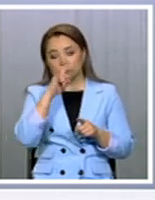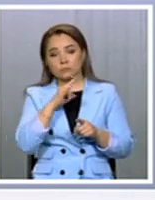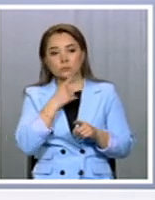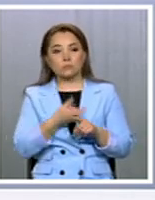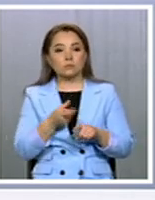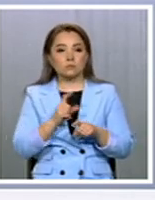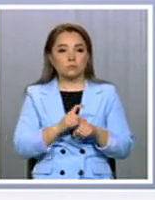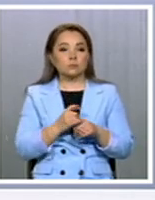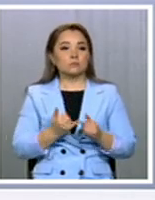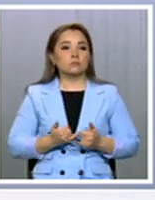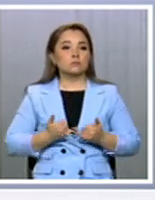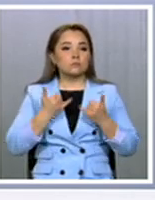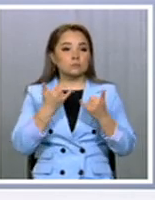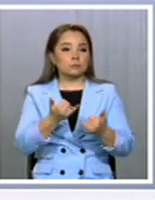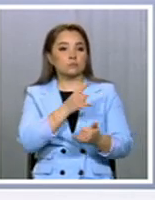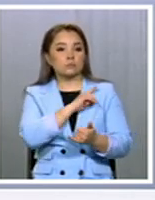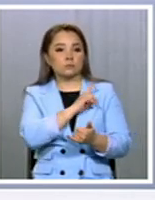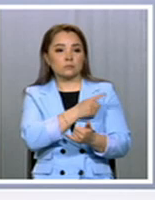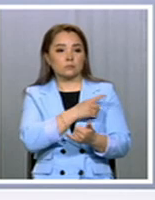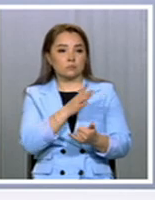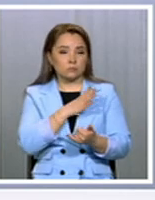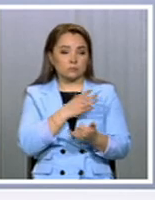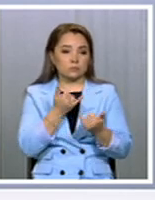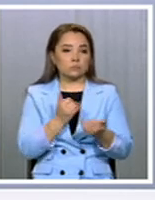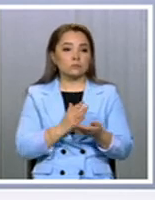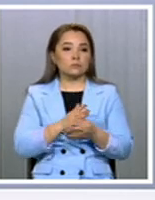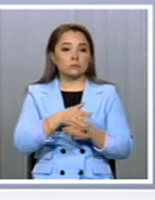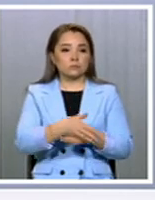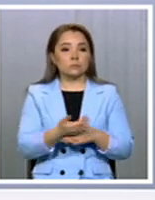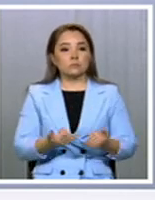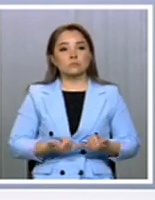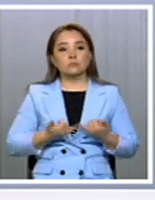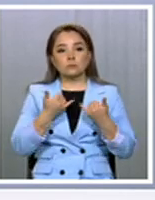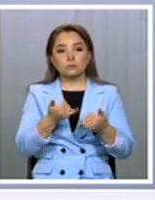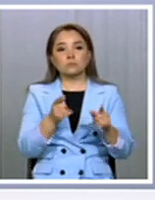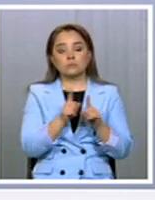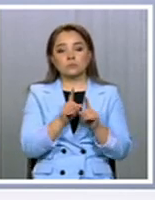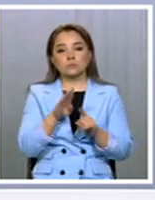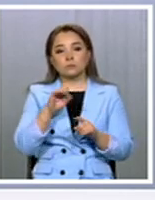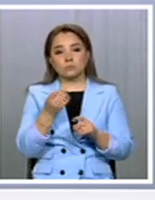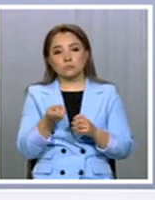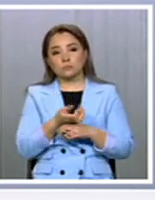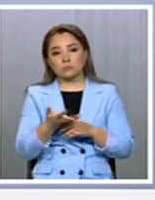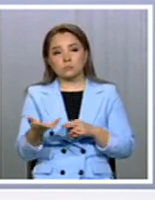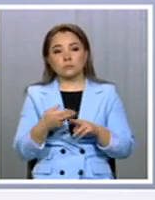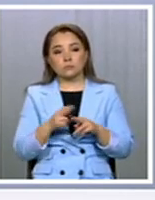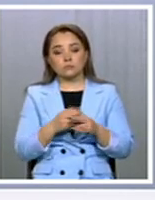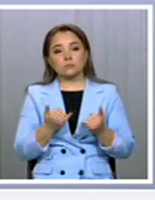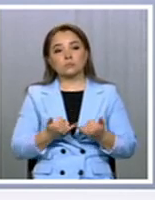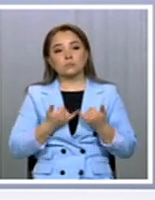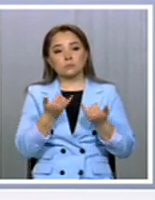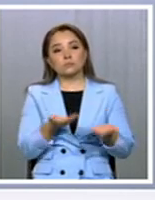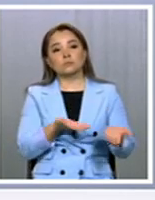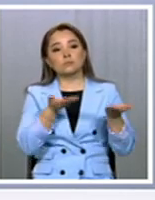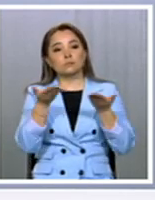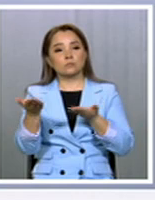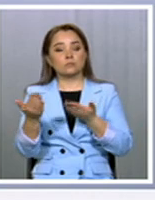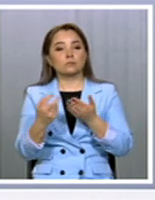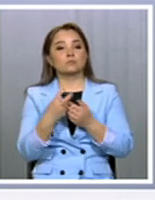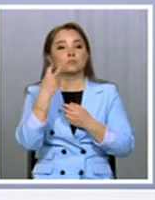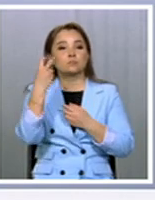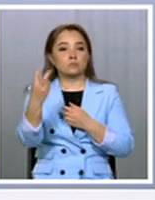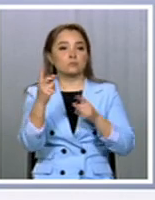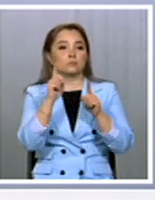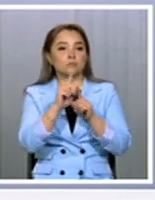сыйлаған. Үлкен қонағасы тойларда олар жоғарғы орынға отырғызып, бата